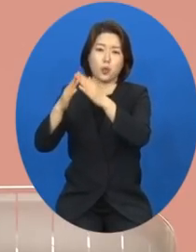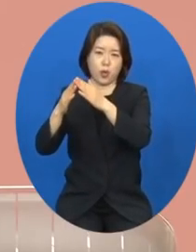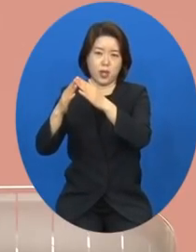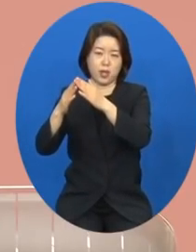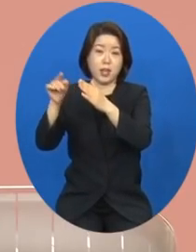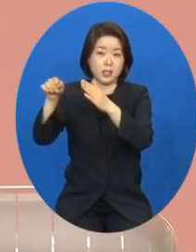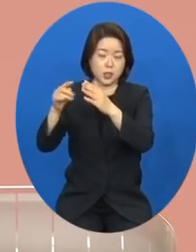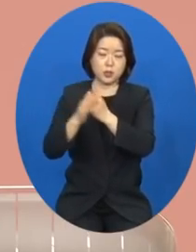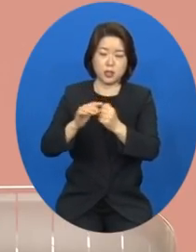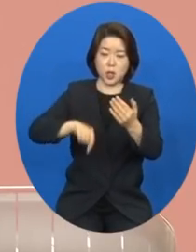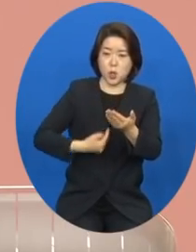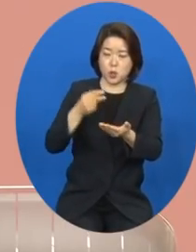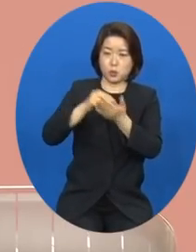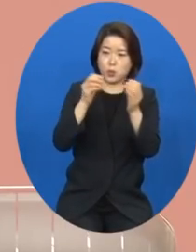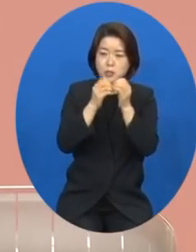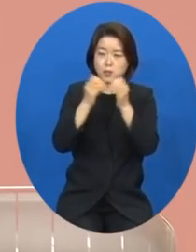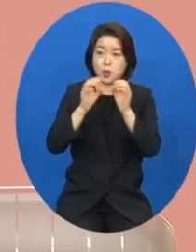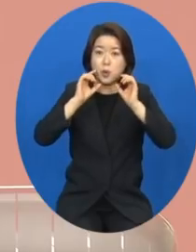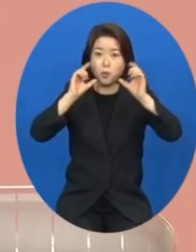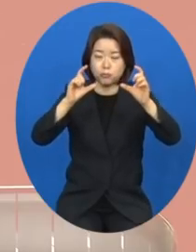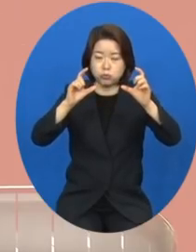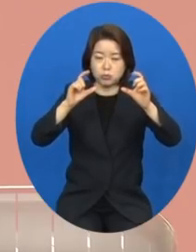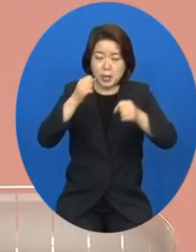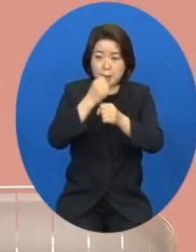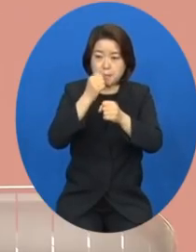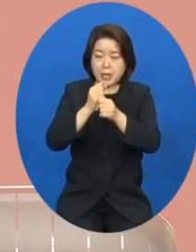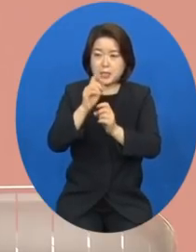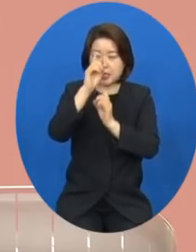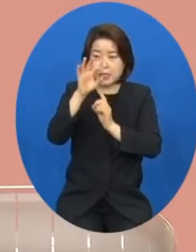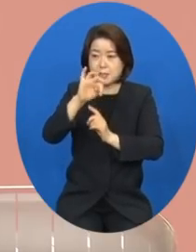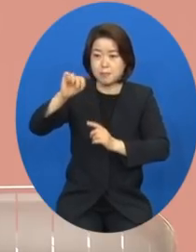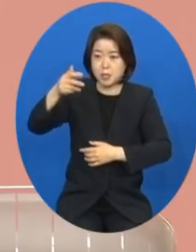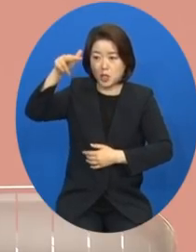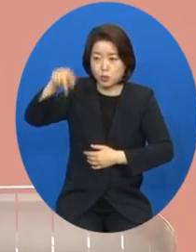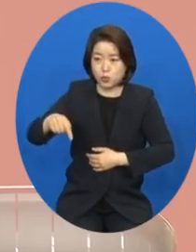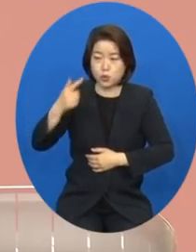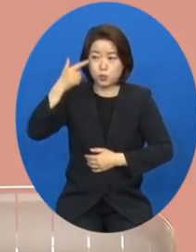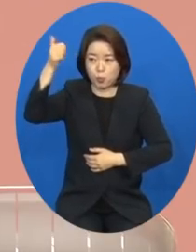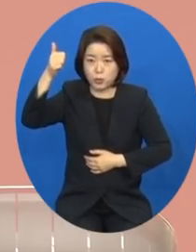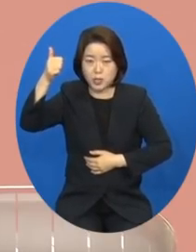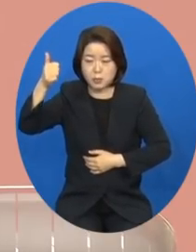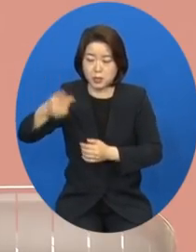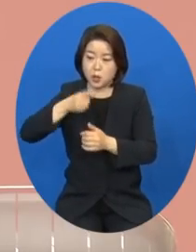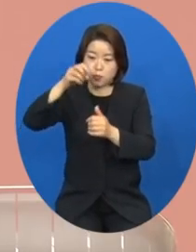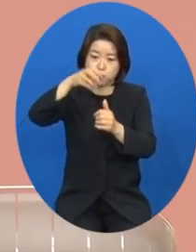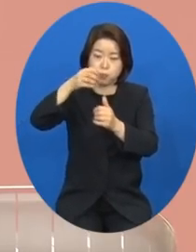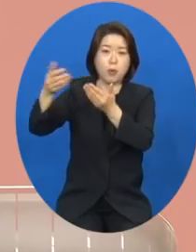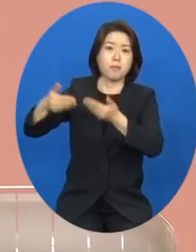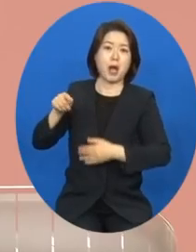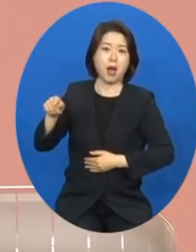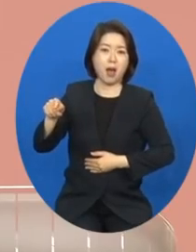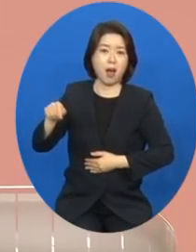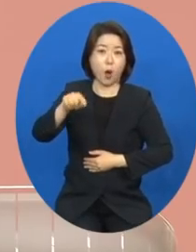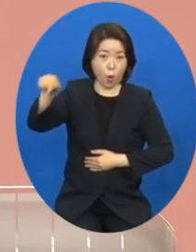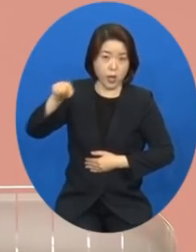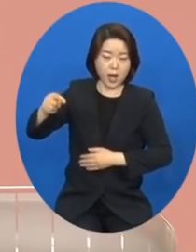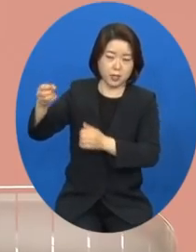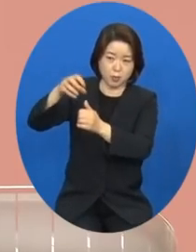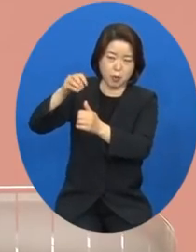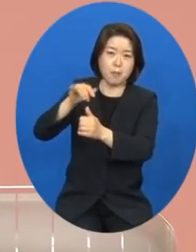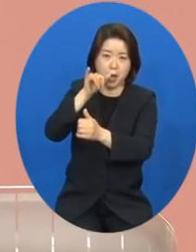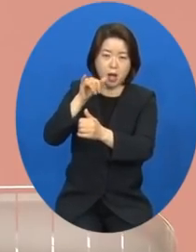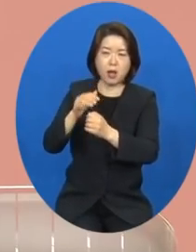33 명 중의 한 명이 이필주 라는 목사님께 세례를 받습니다 이번이 그런 느낌이 든 거예요 아